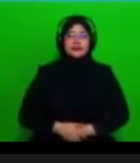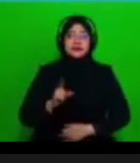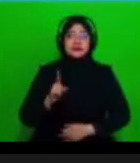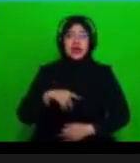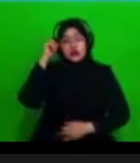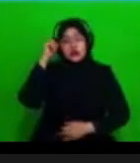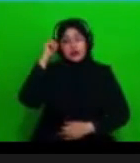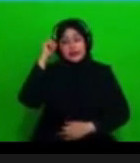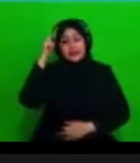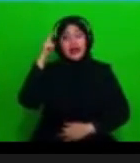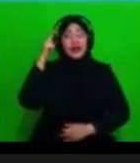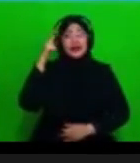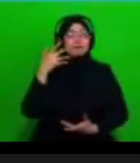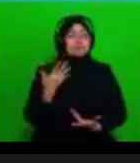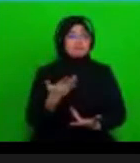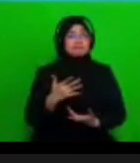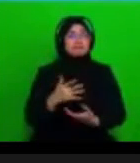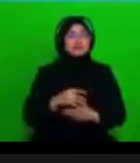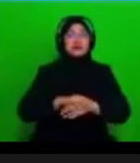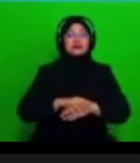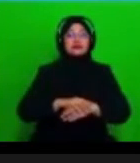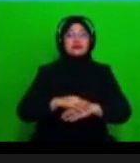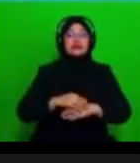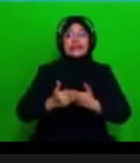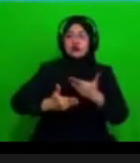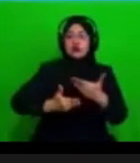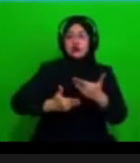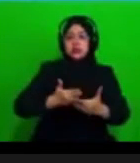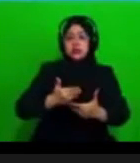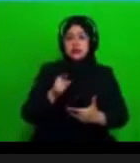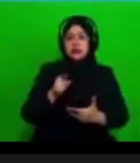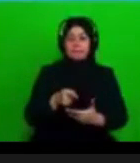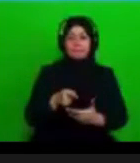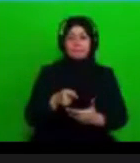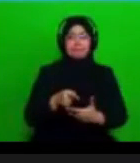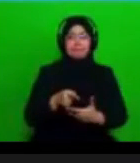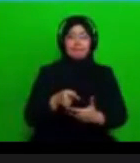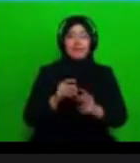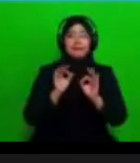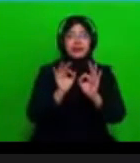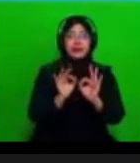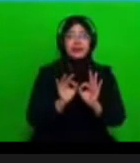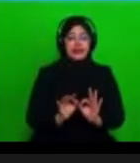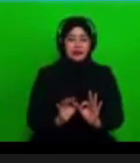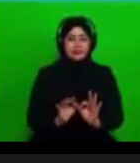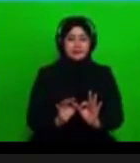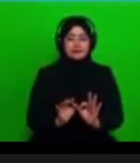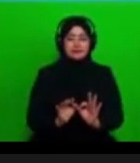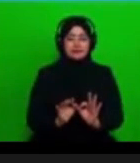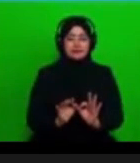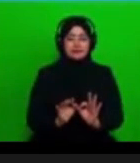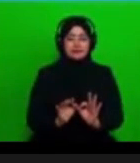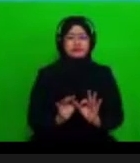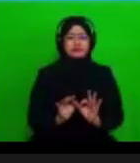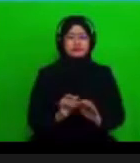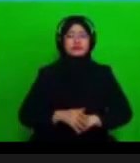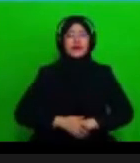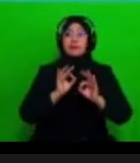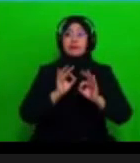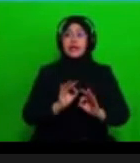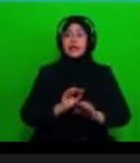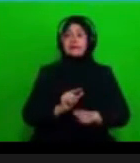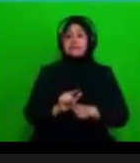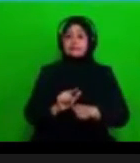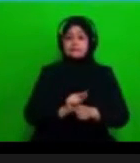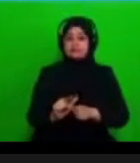ini yang harus disadarkan di dunia industri, bahwa jangan sampai pendidikan tinggi vokasi ini kenaikan